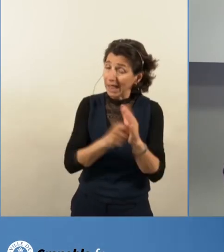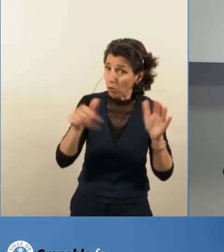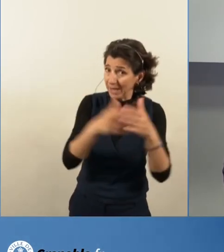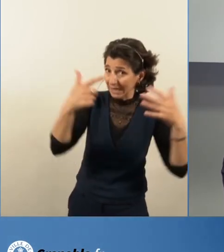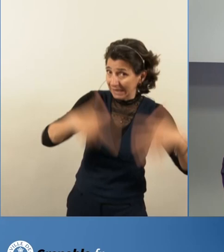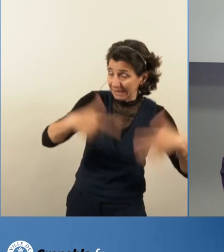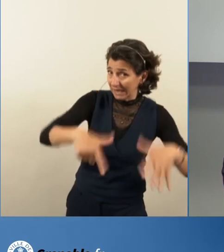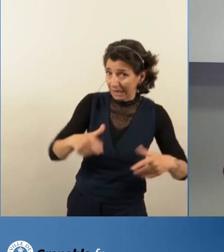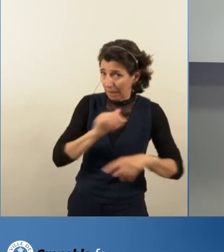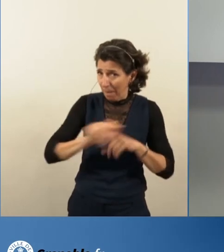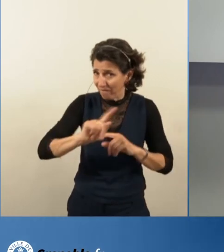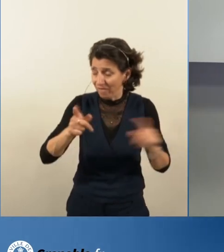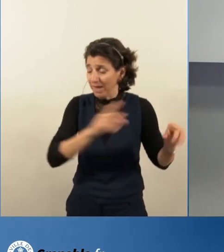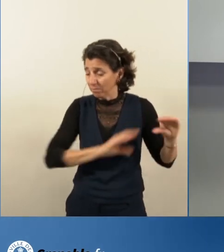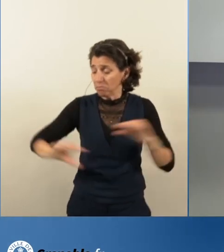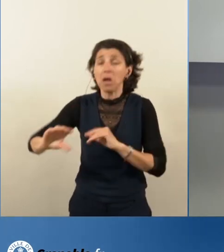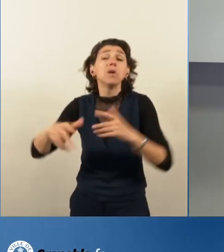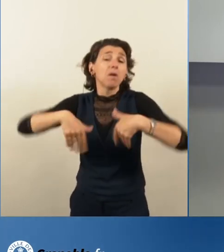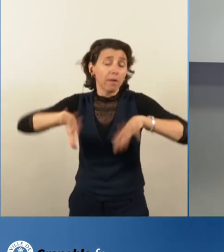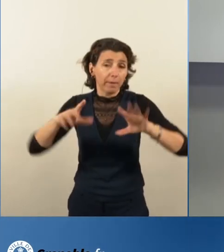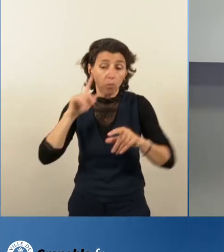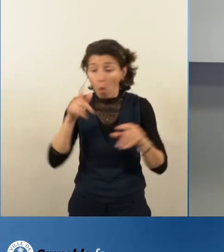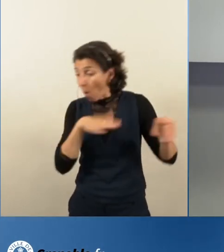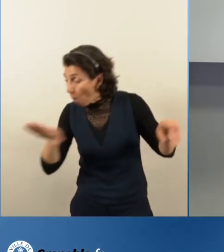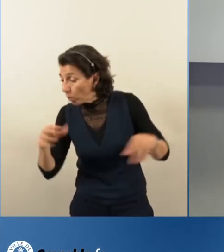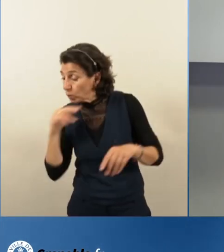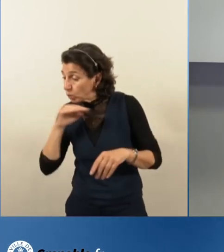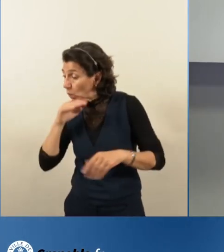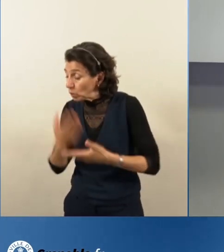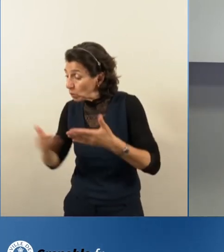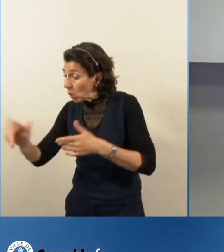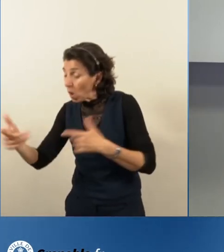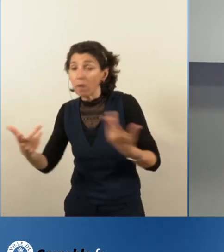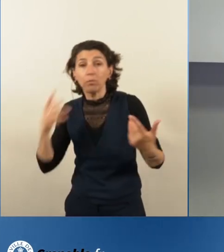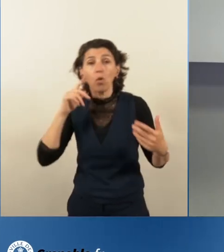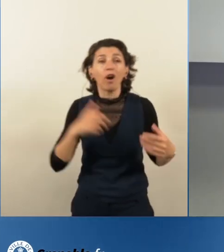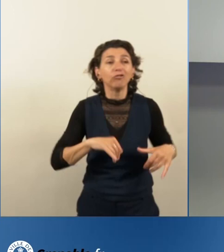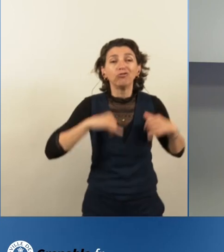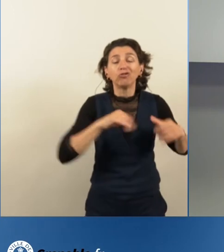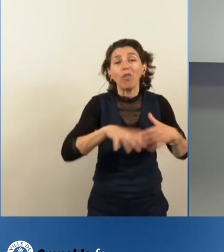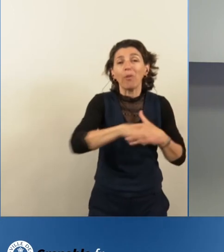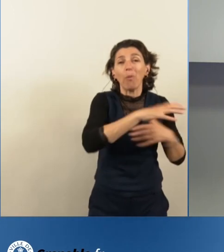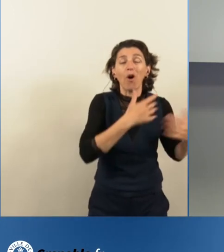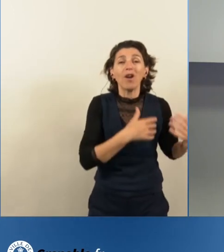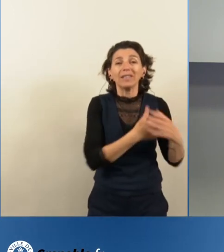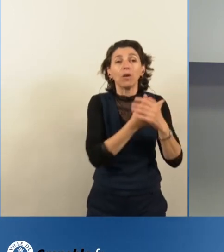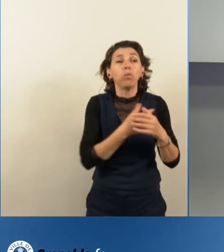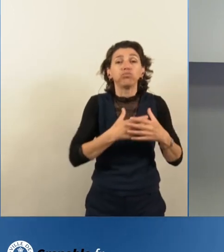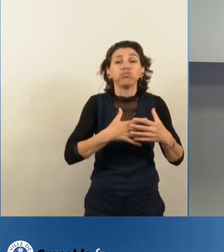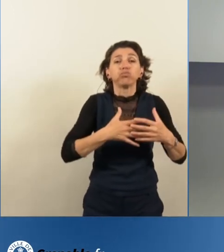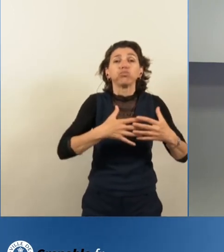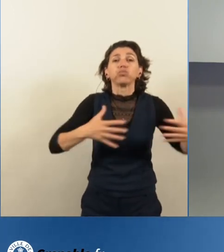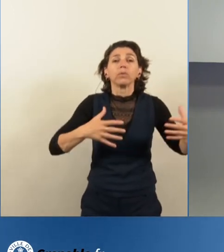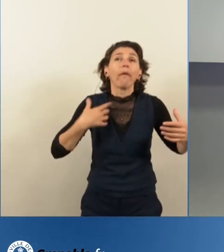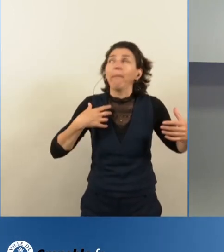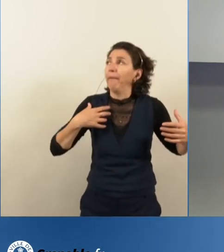plus à faire et que évidemment les enjeux d'une jeune métropole ne sont pas de grossir telle une qui veut devenir plus grosse